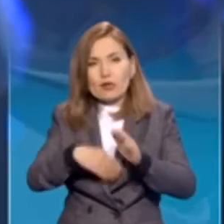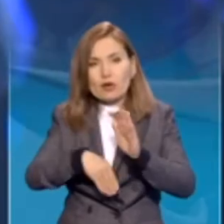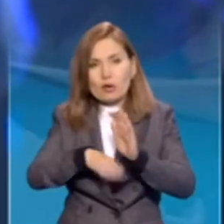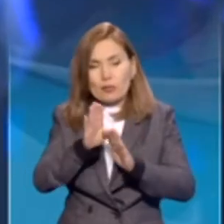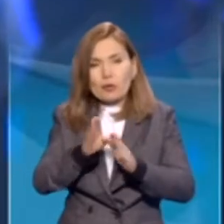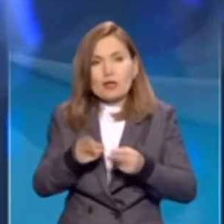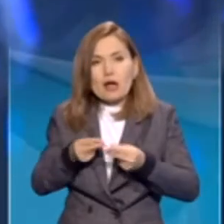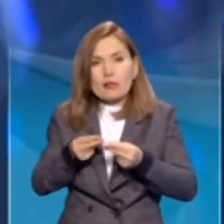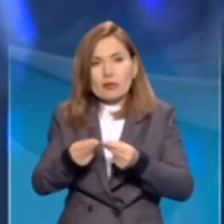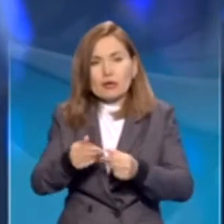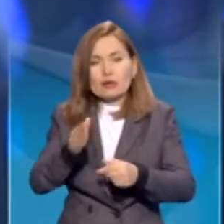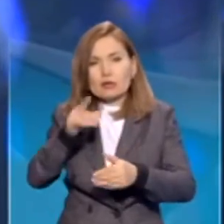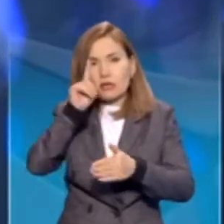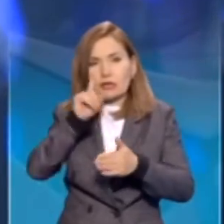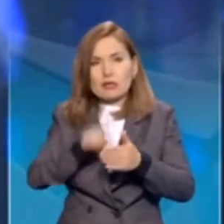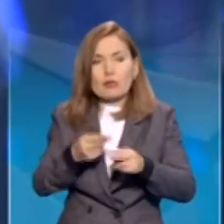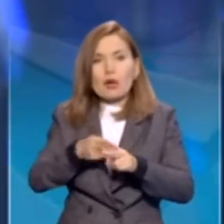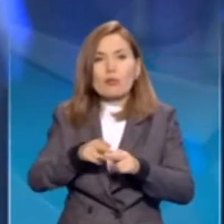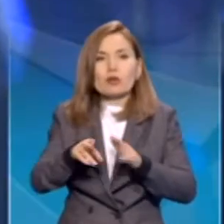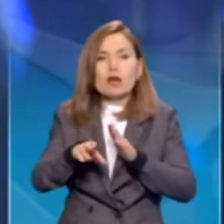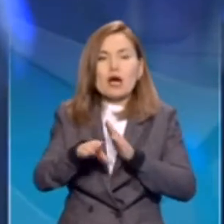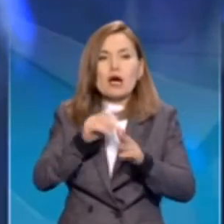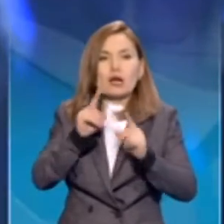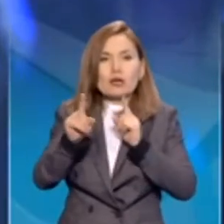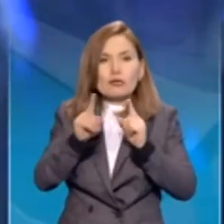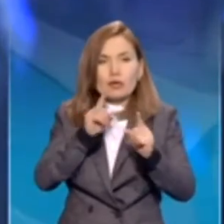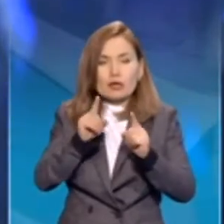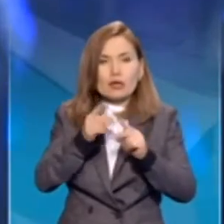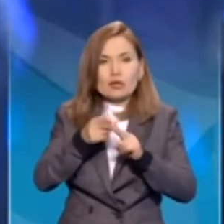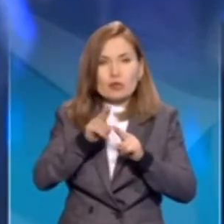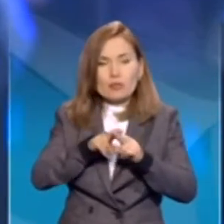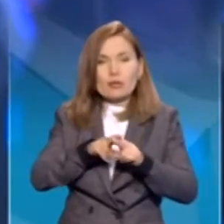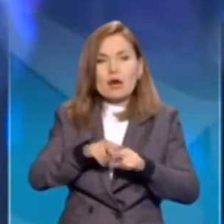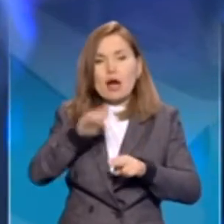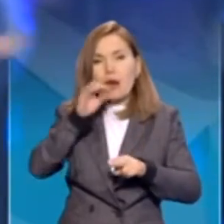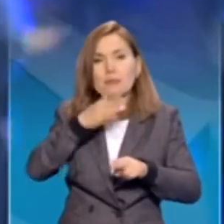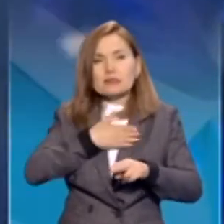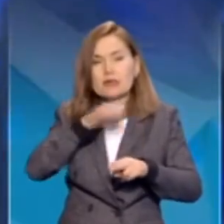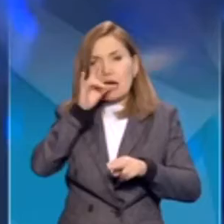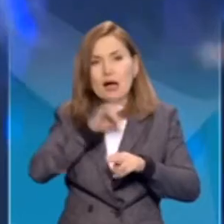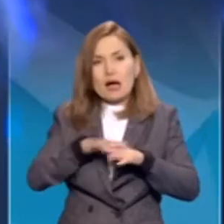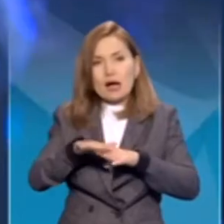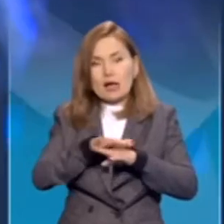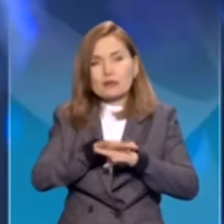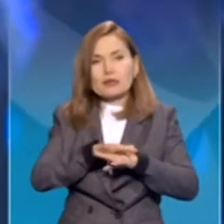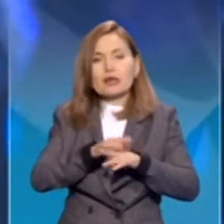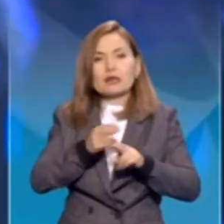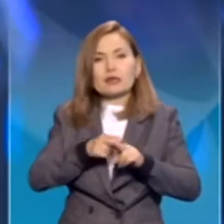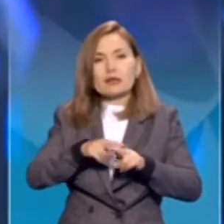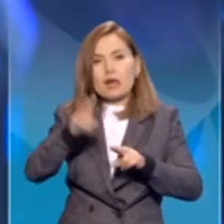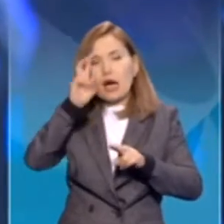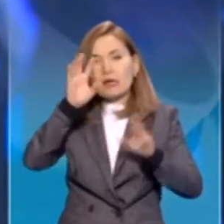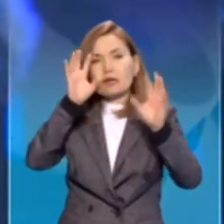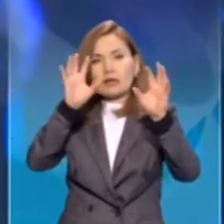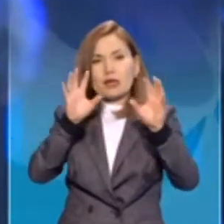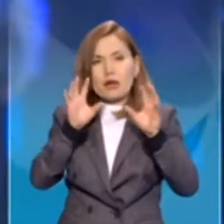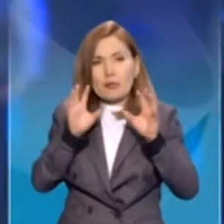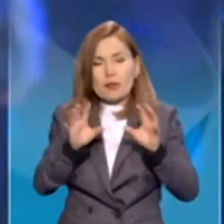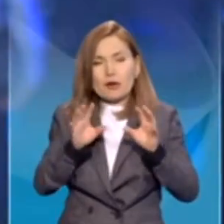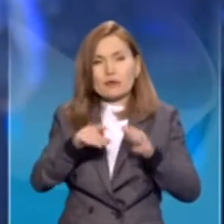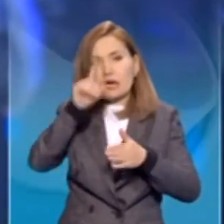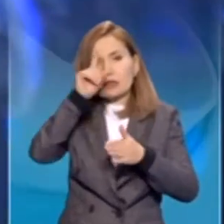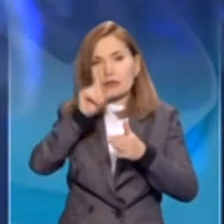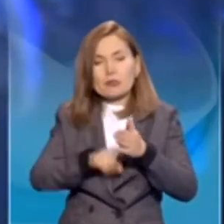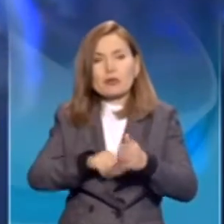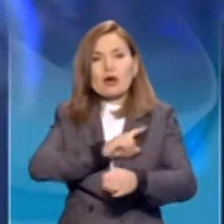ıkpal etet dep oylaymın. Bul referendum mına bizdin halkımızdın ata zañımızga degen konstitusiyamızga degen